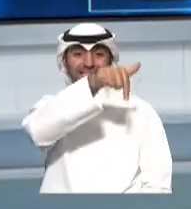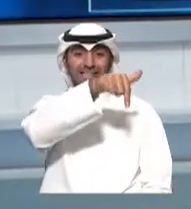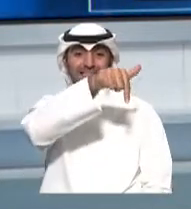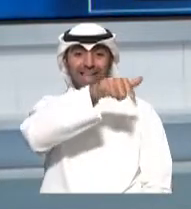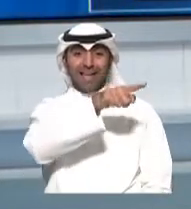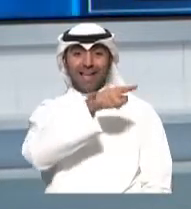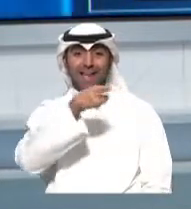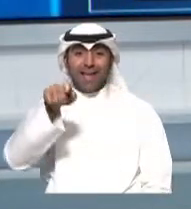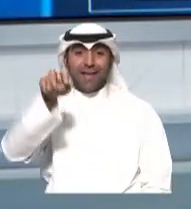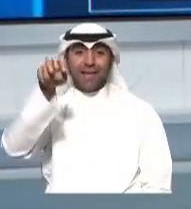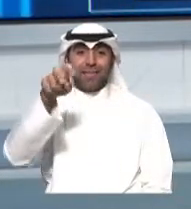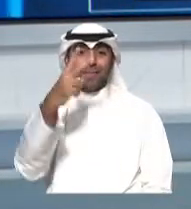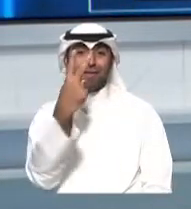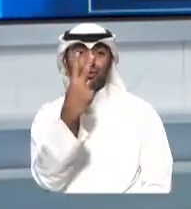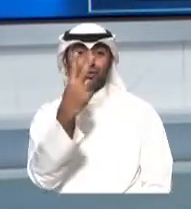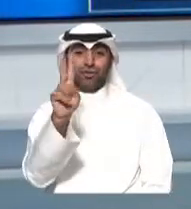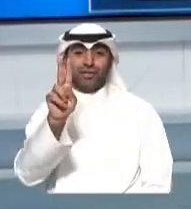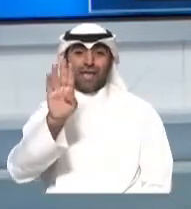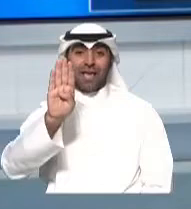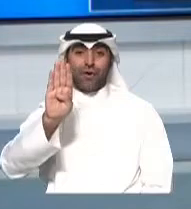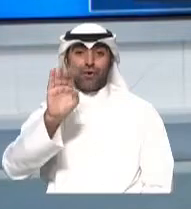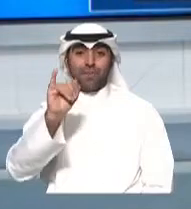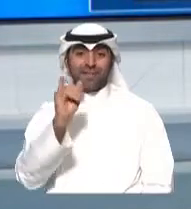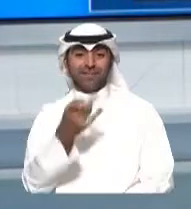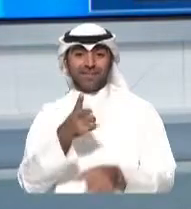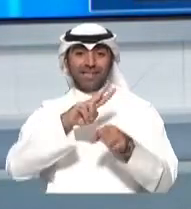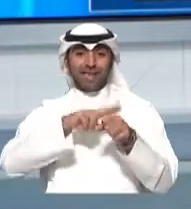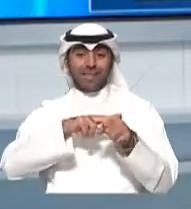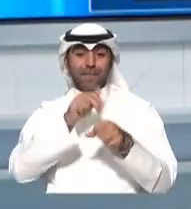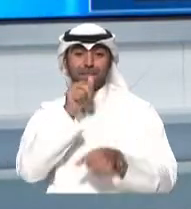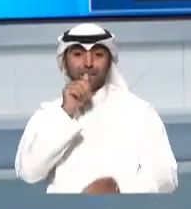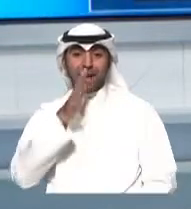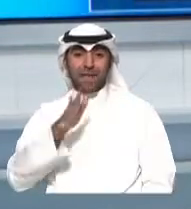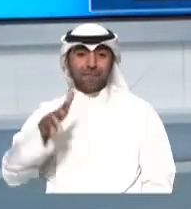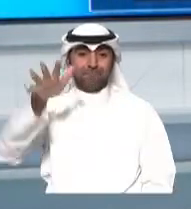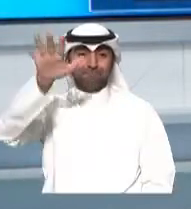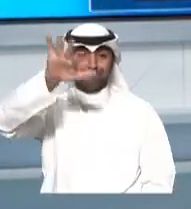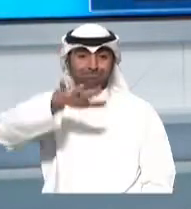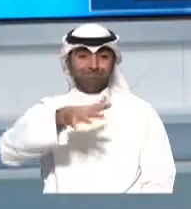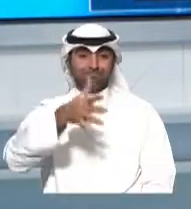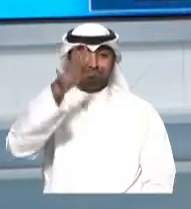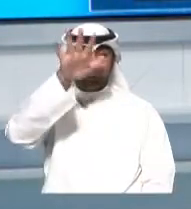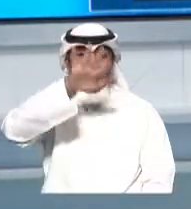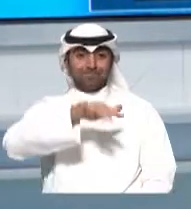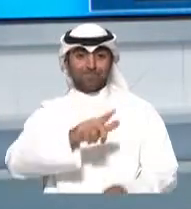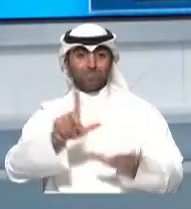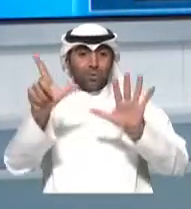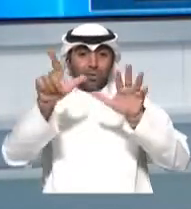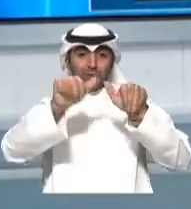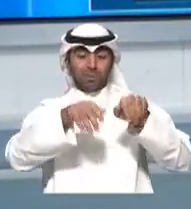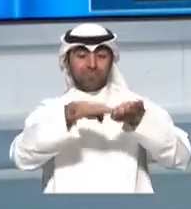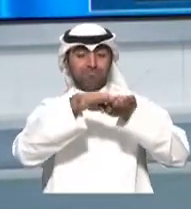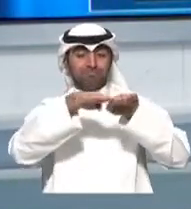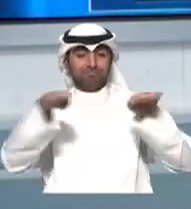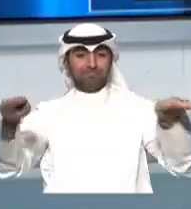السحب، والبحر راح يكون خفيف إلى معتدل الموج من 1 إلى 3 قدم. يقلب الهواء إلى الشمال الغربي في